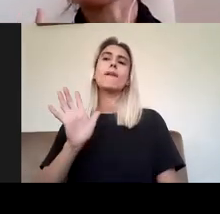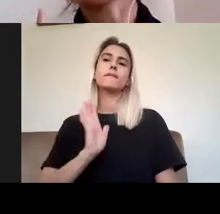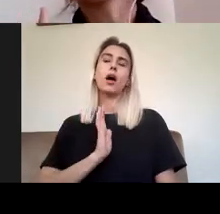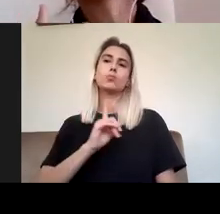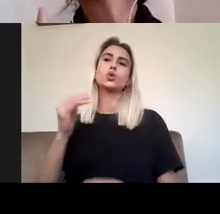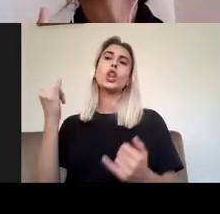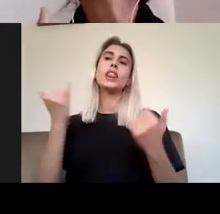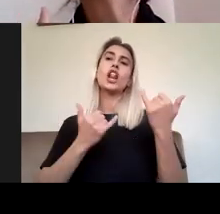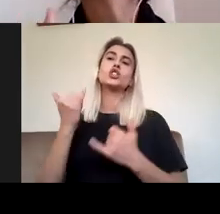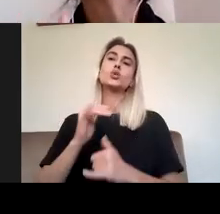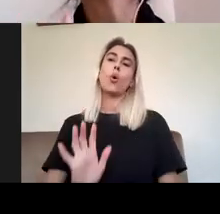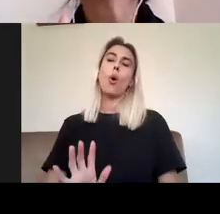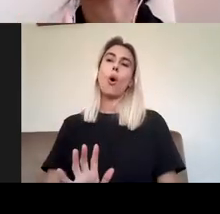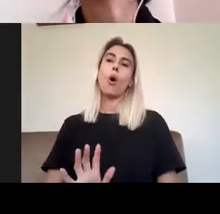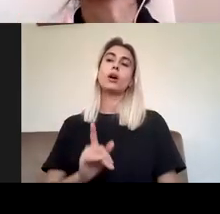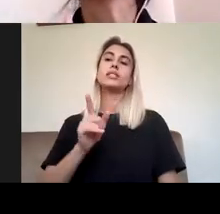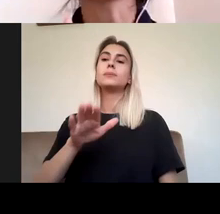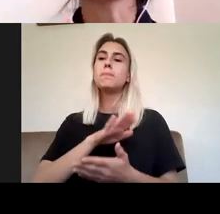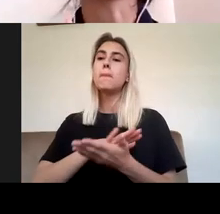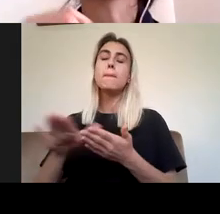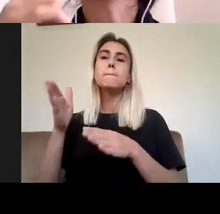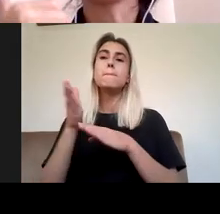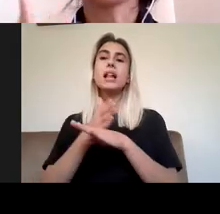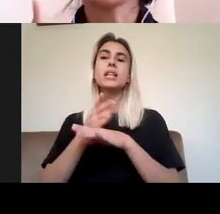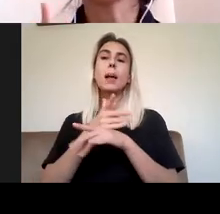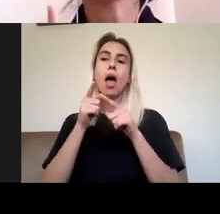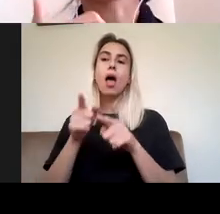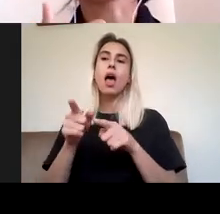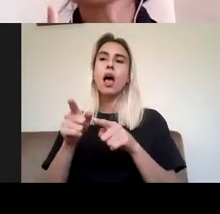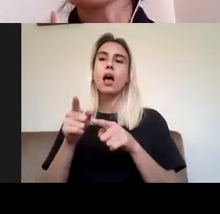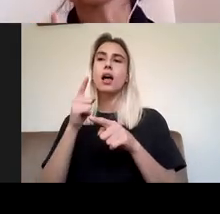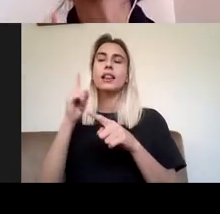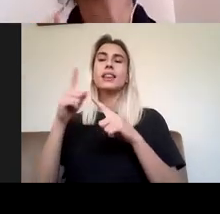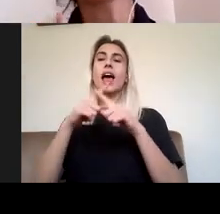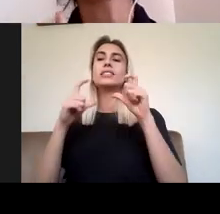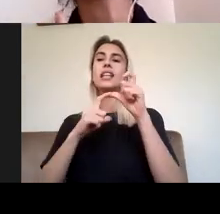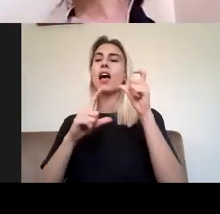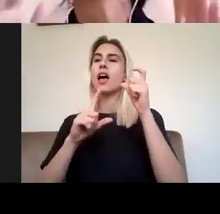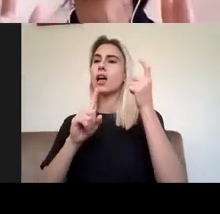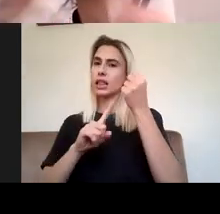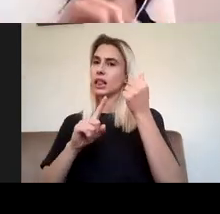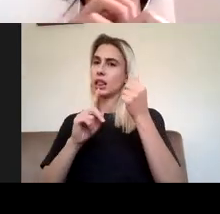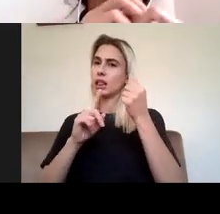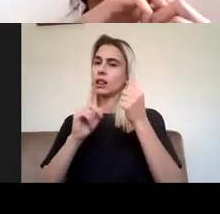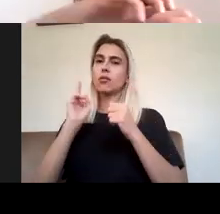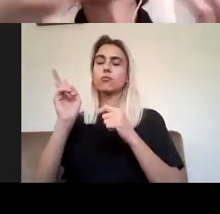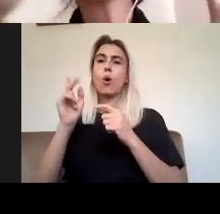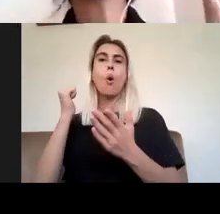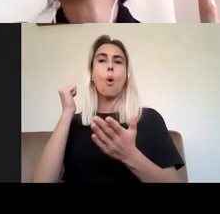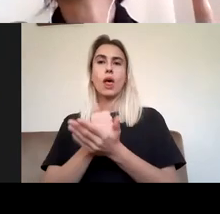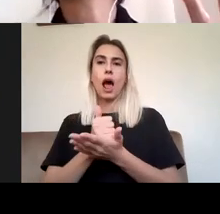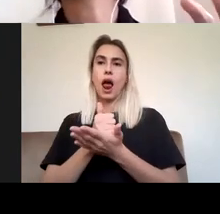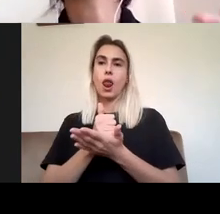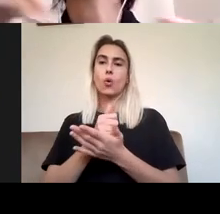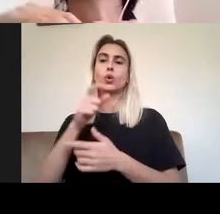tartışılan bir şey. Çünkü malzemelere ilişkin standartlar TSE tarafından onaylanıyor Türkiye'de. Mutlaka bakın bu kesinlikle